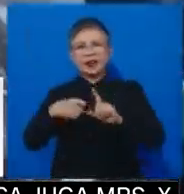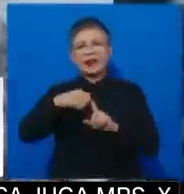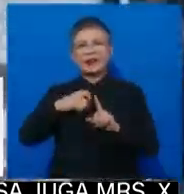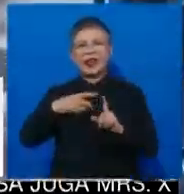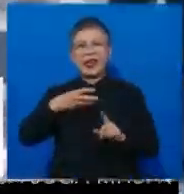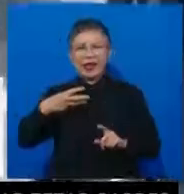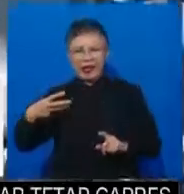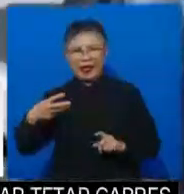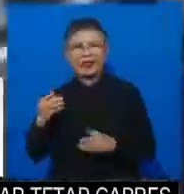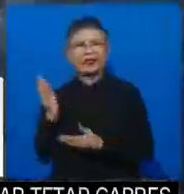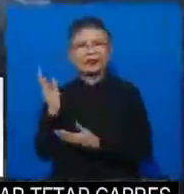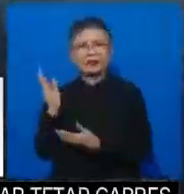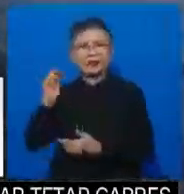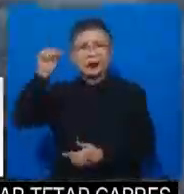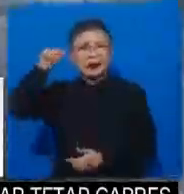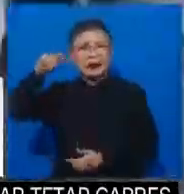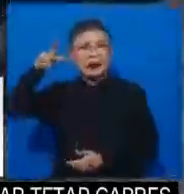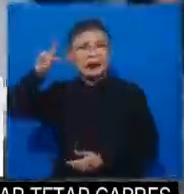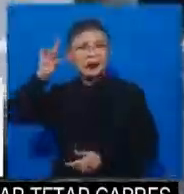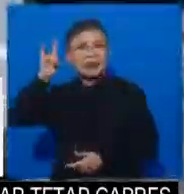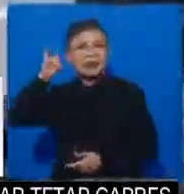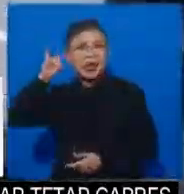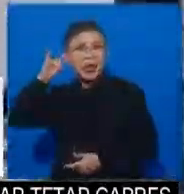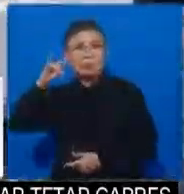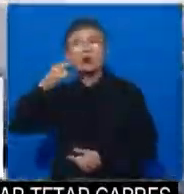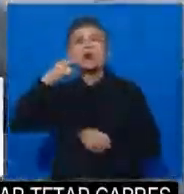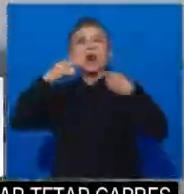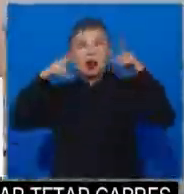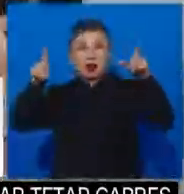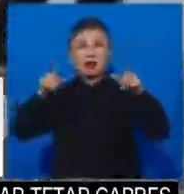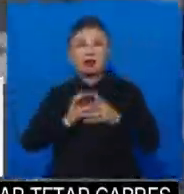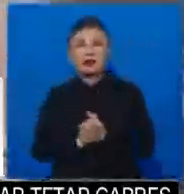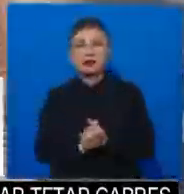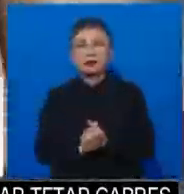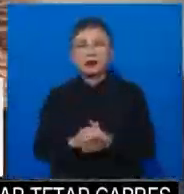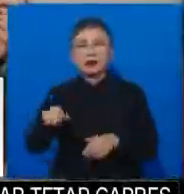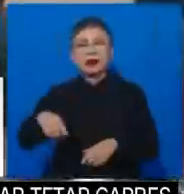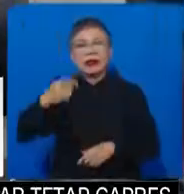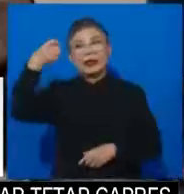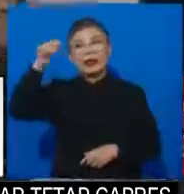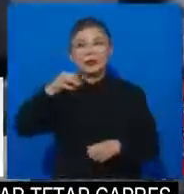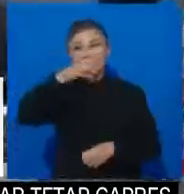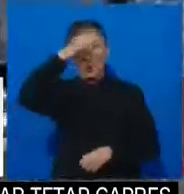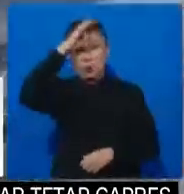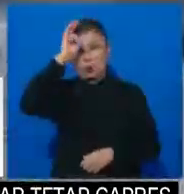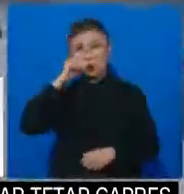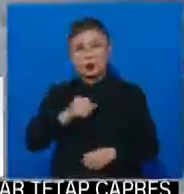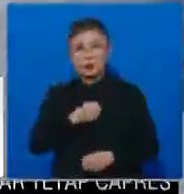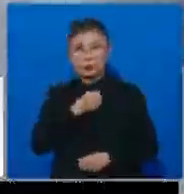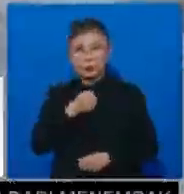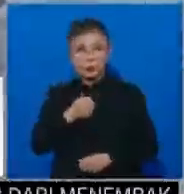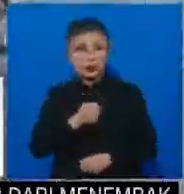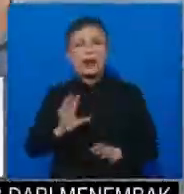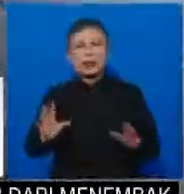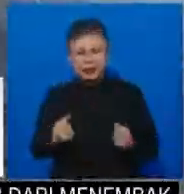Francisca Chandra Novitasari alias Siska E tiba di Polda Metro Jaya pada Senin pagi. Kepada awak media, Siska E mengaku